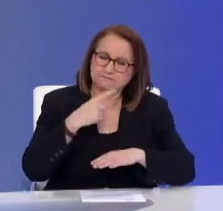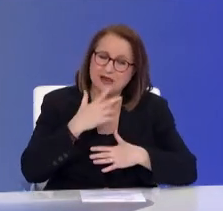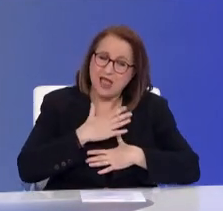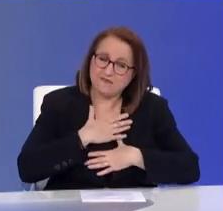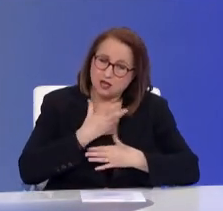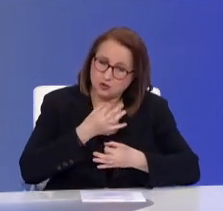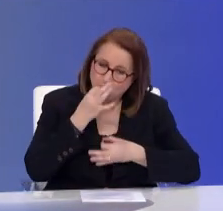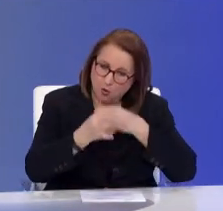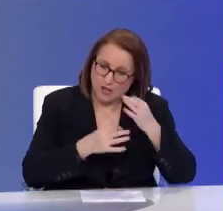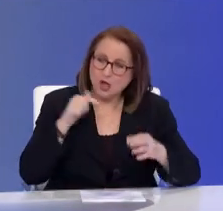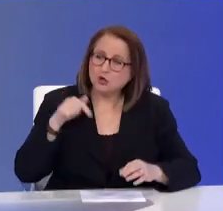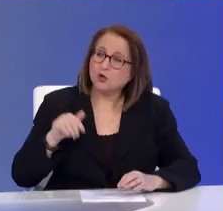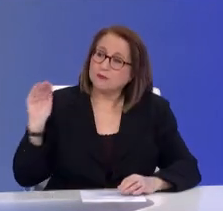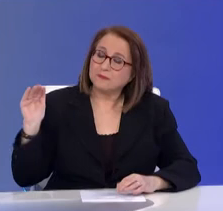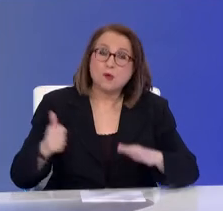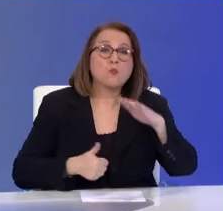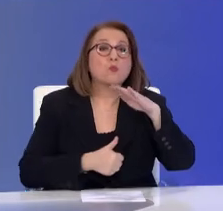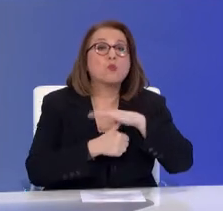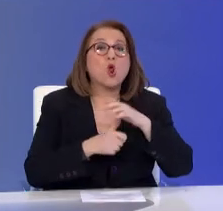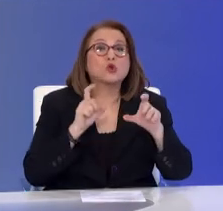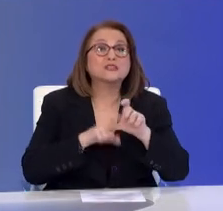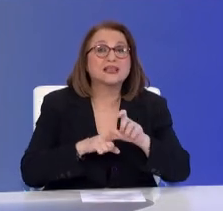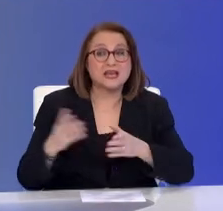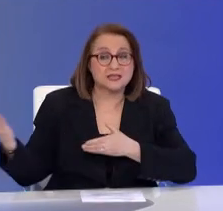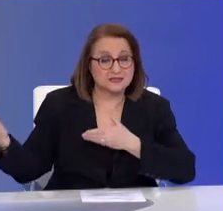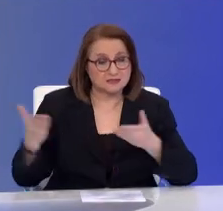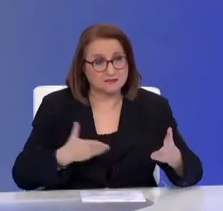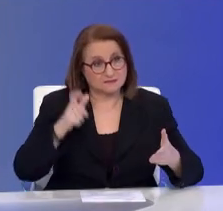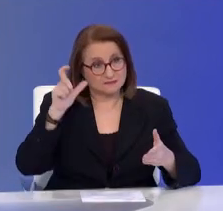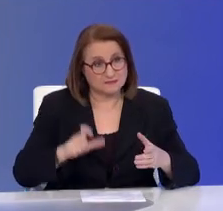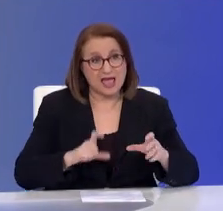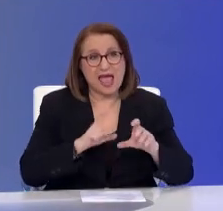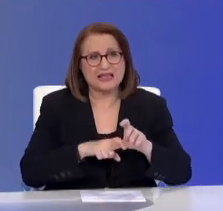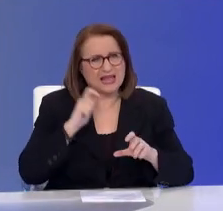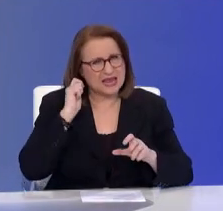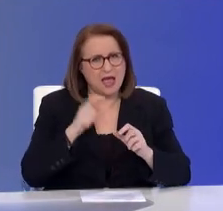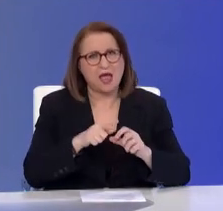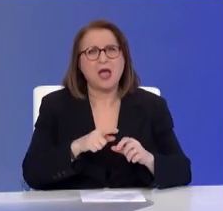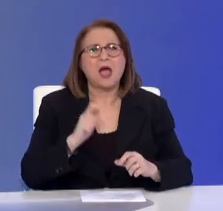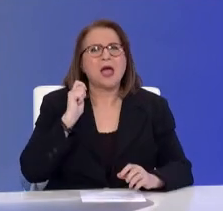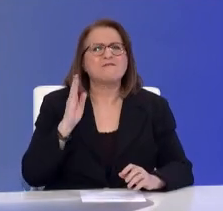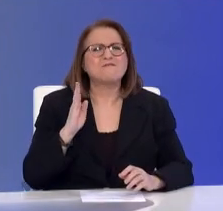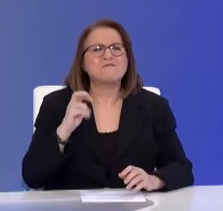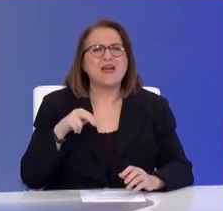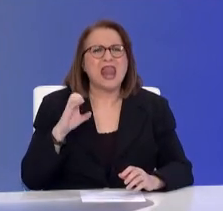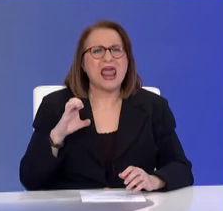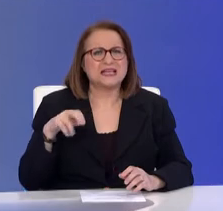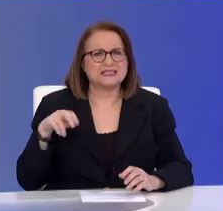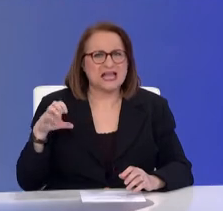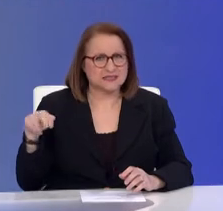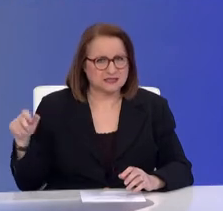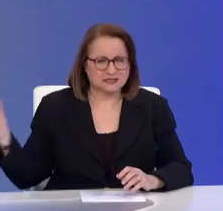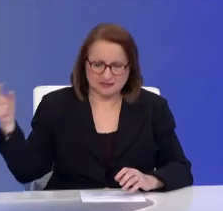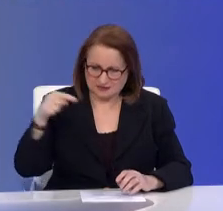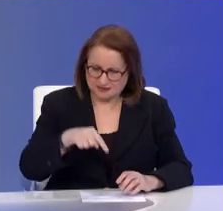εταιρείας για τον φιλελληνισμό, για τον ελληνισμό και τον φιλελληνισμό, κύριος Κωνσταντίνος Βελέντσας, να λάβει